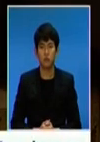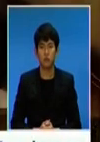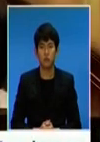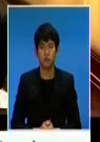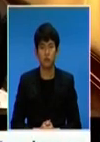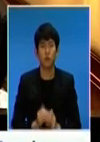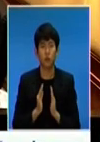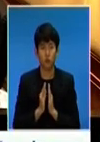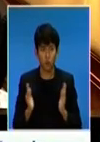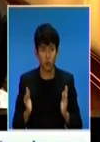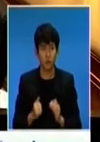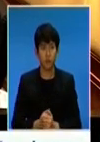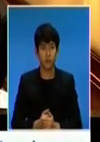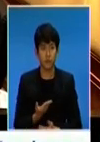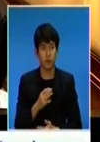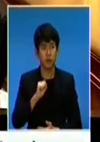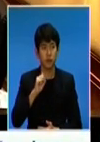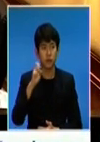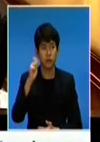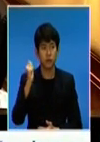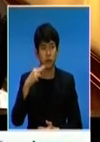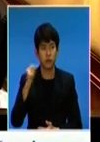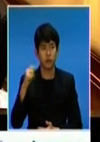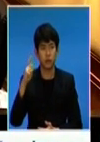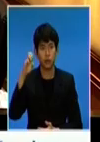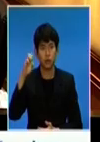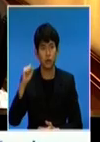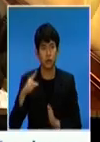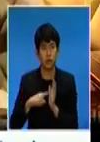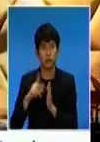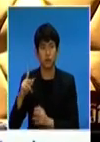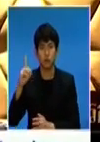ขอบคุณค่ะขอเชิญท่านสิทธิศักดิ์ค่ะตอบโดยกระชับนะคะ